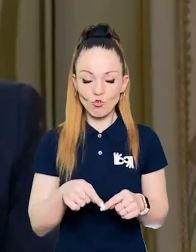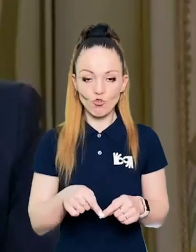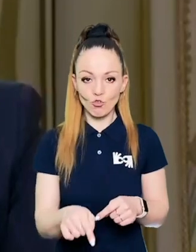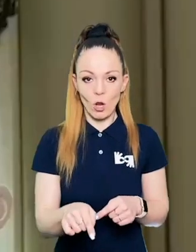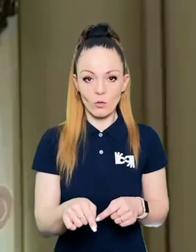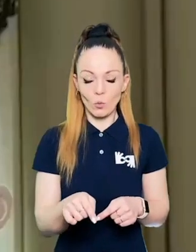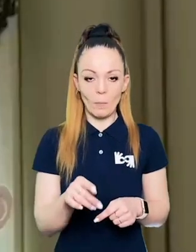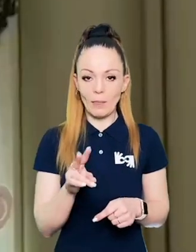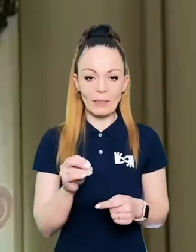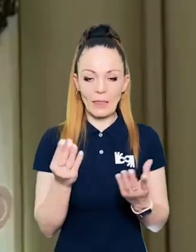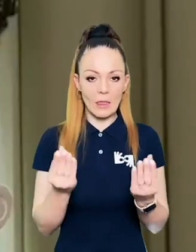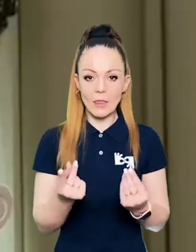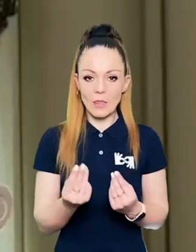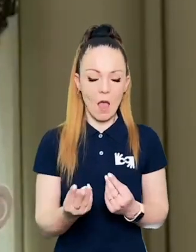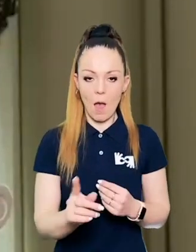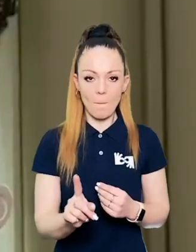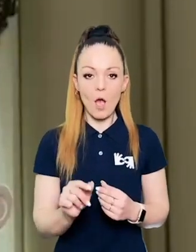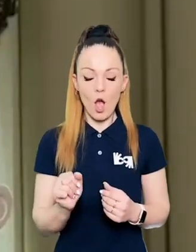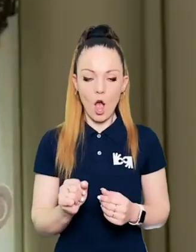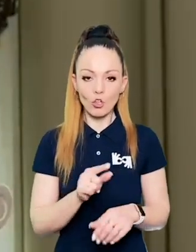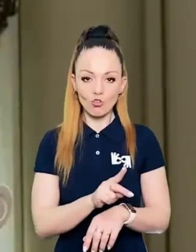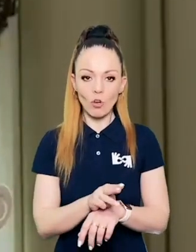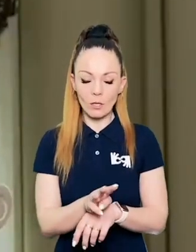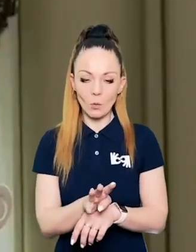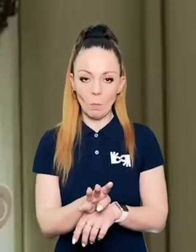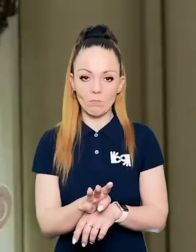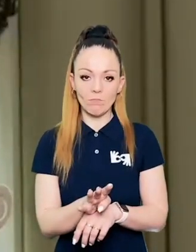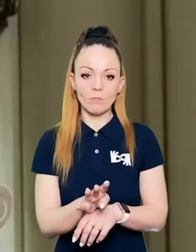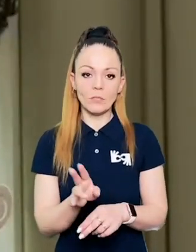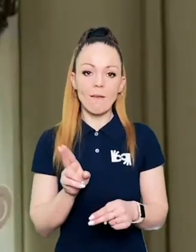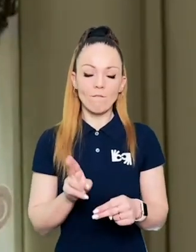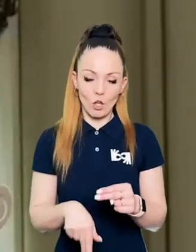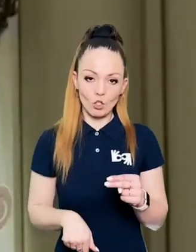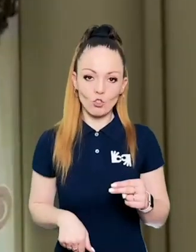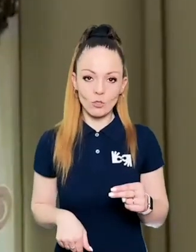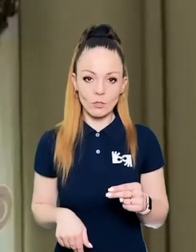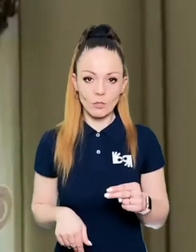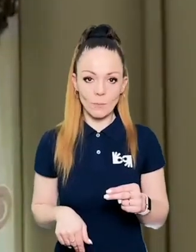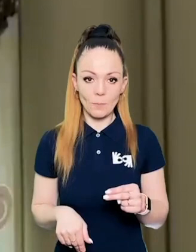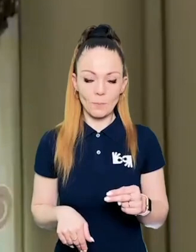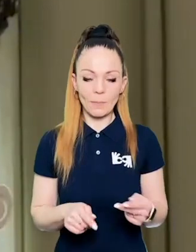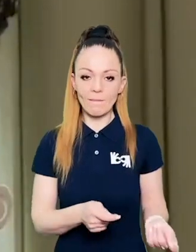найближчим часом, навіть не днями, я думаю, часом завершиться